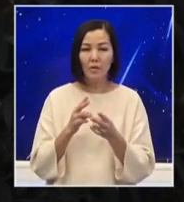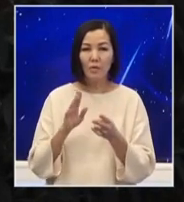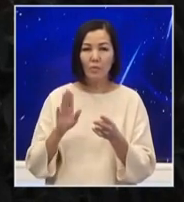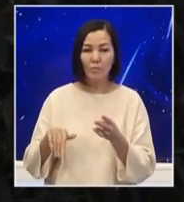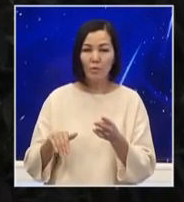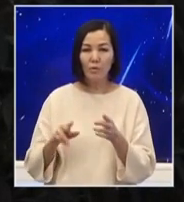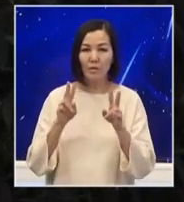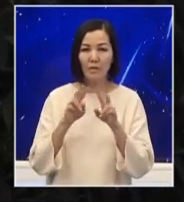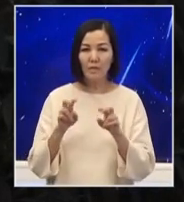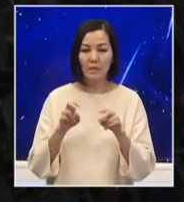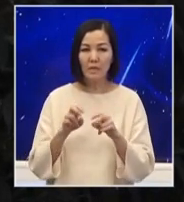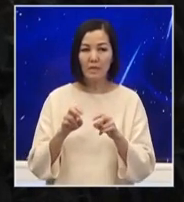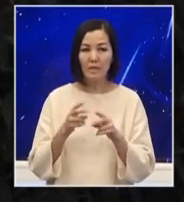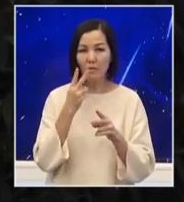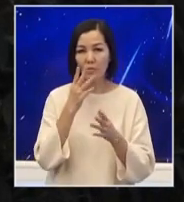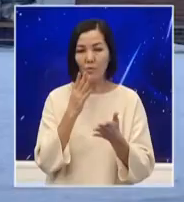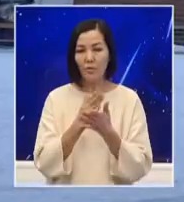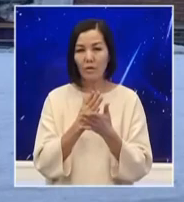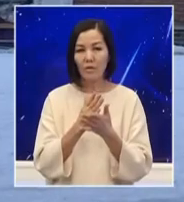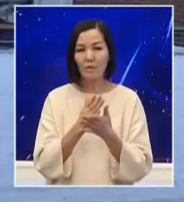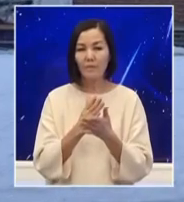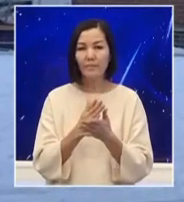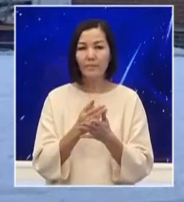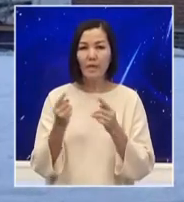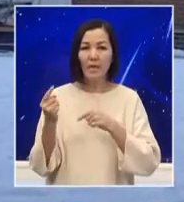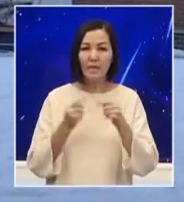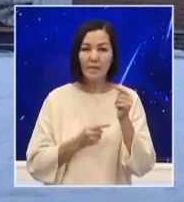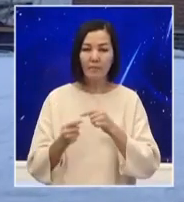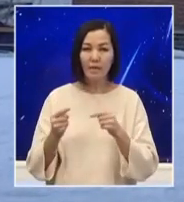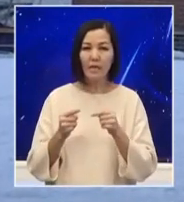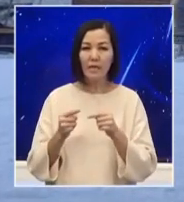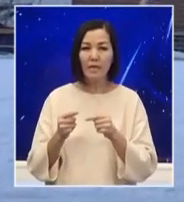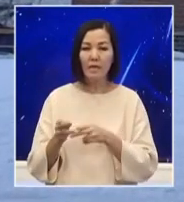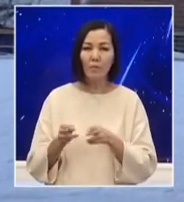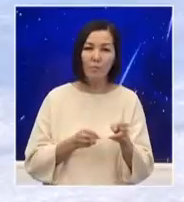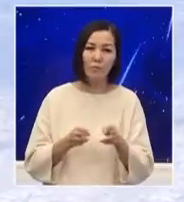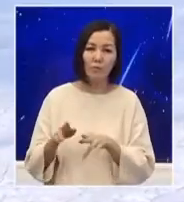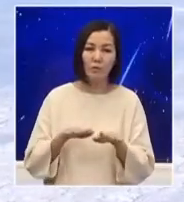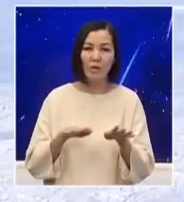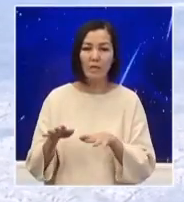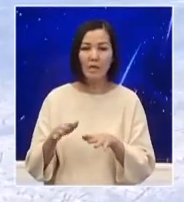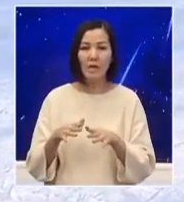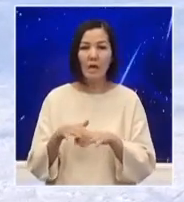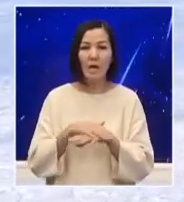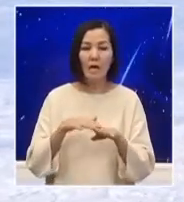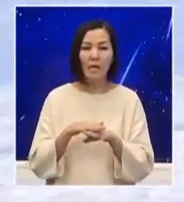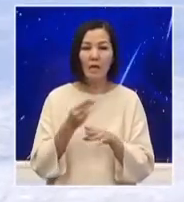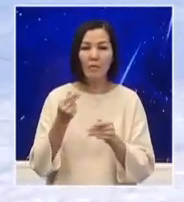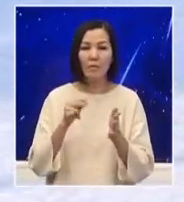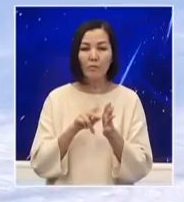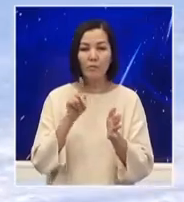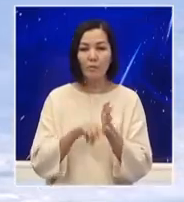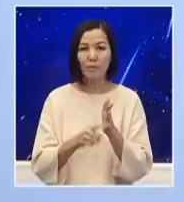бүгін тексеріп жатырмыз, бүгін қарап жатырмыз соның нәтижені. Жеке кәсіпкерлер мұз айдынының қызметі халық үшін қолжетімді дейді. Әр адам